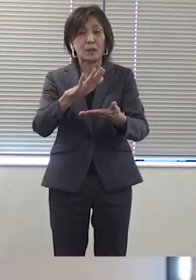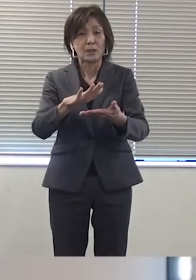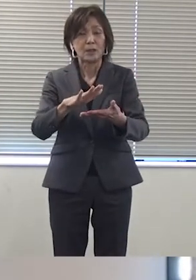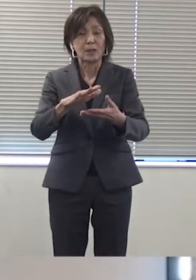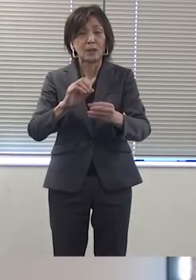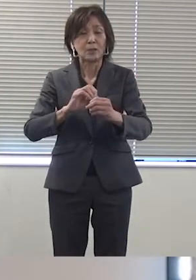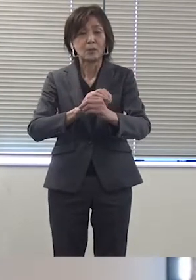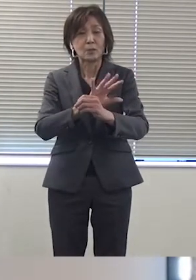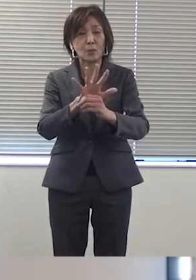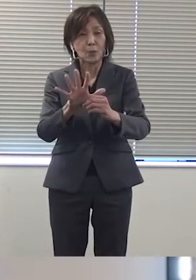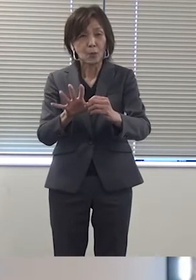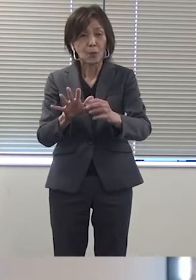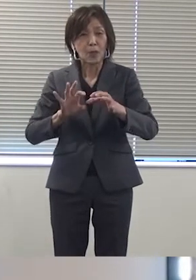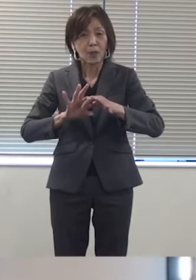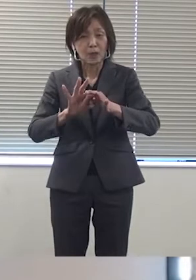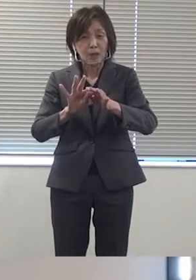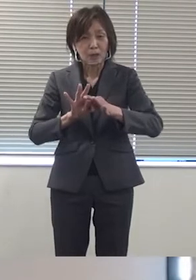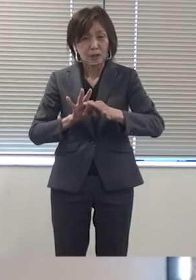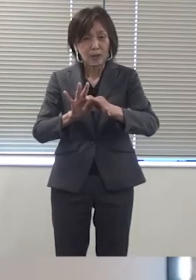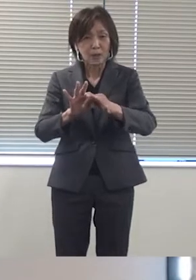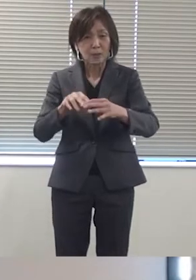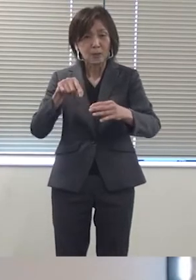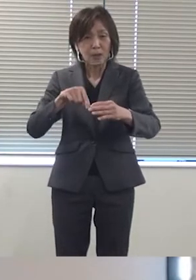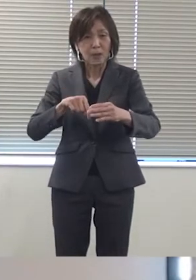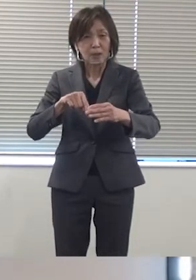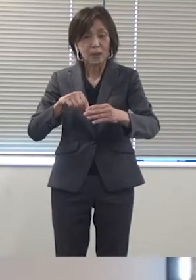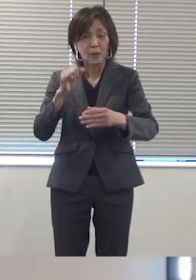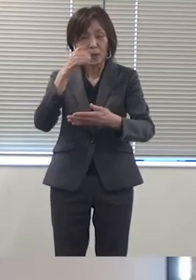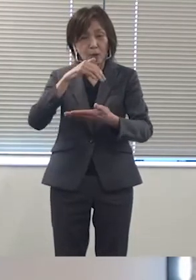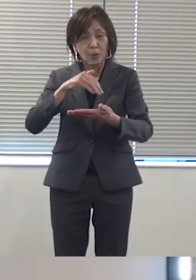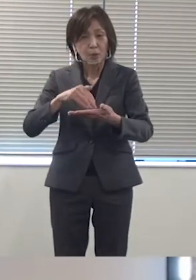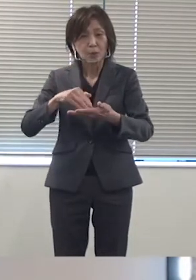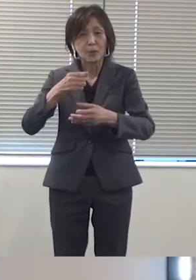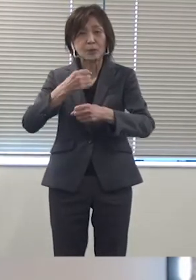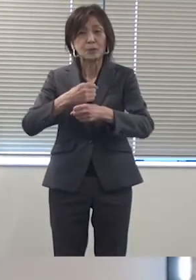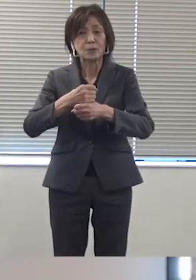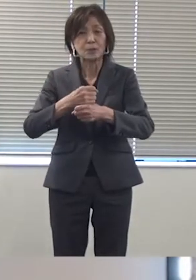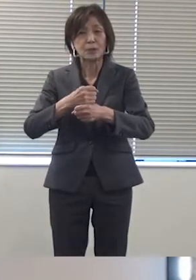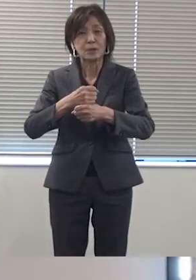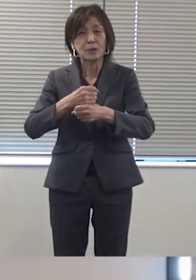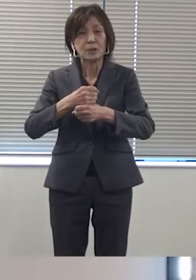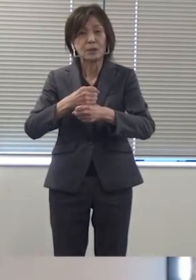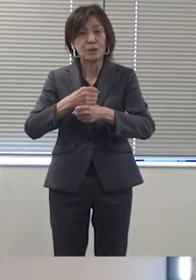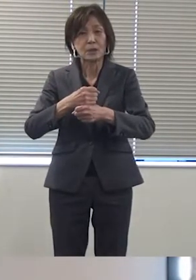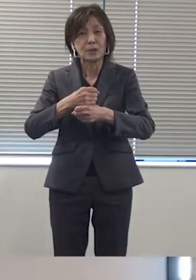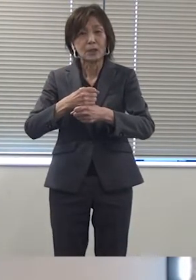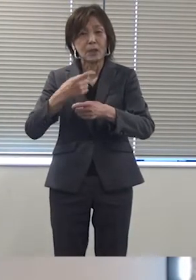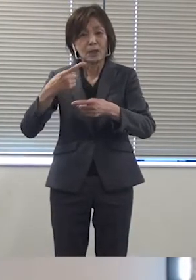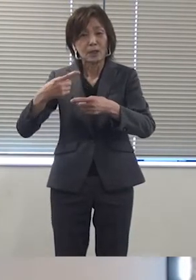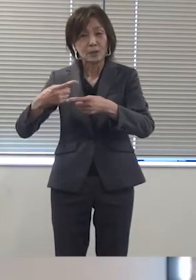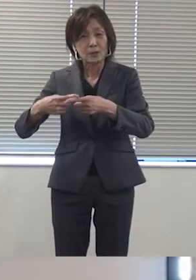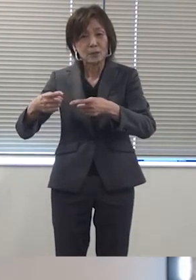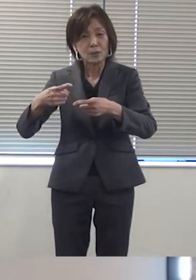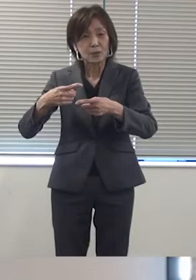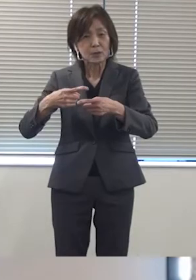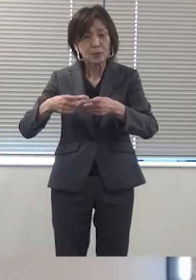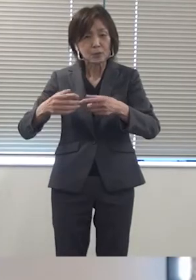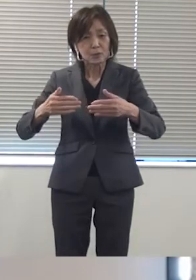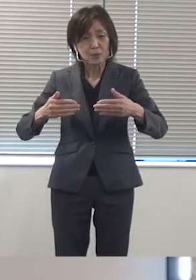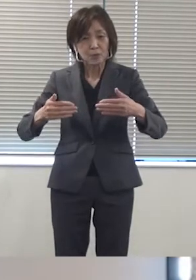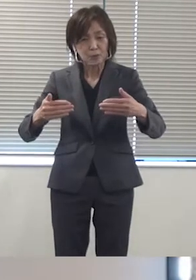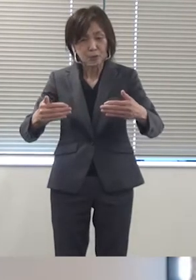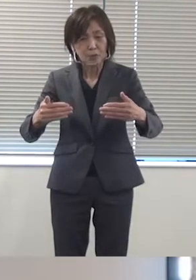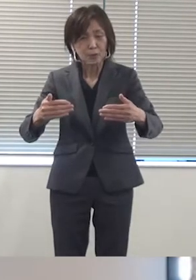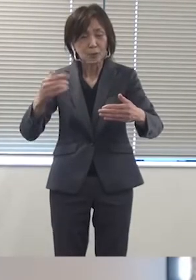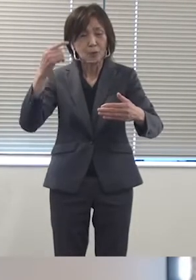その、進んできていると思うんですが、まあ、今回そのコロナ禍における予算作りの難しさっていうのが1点と